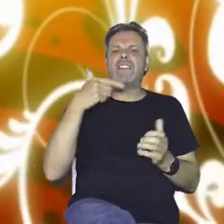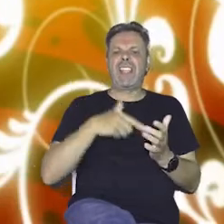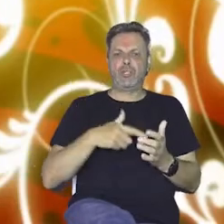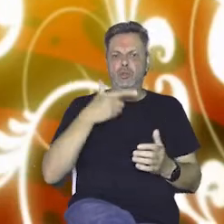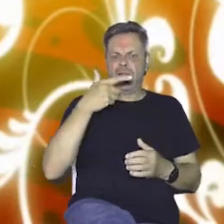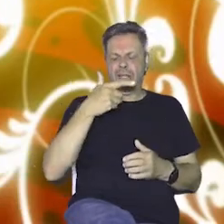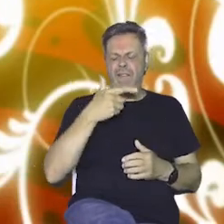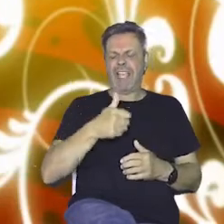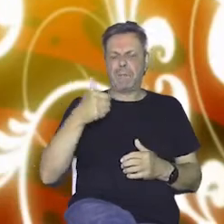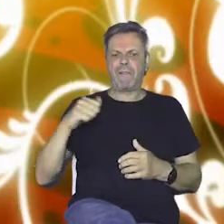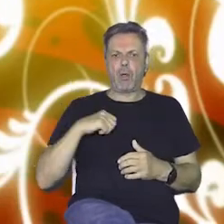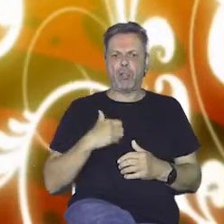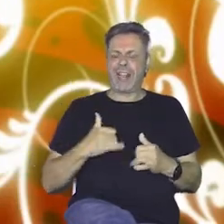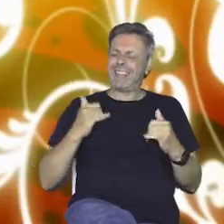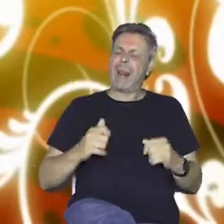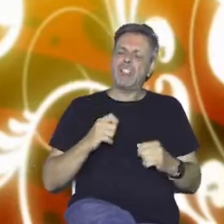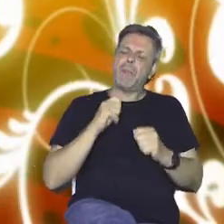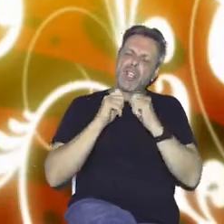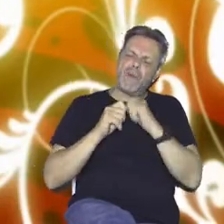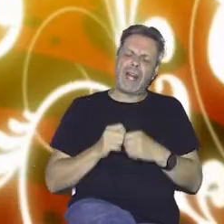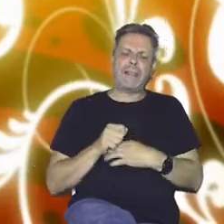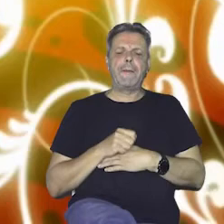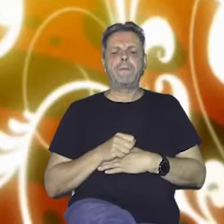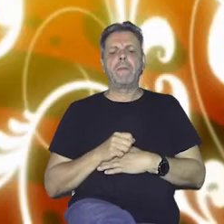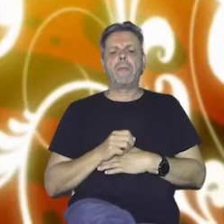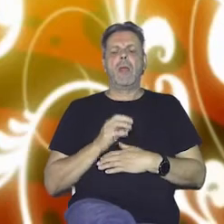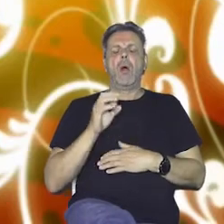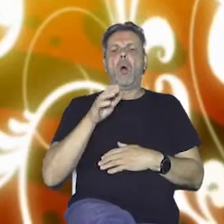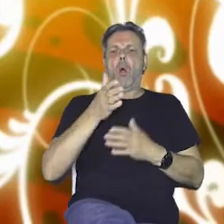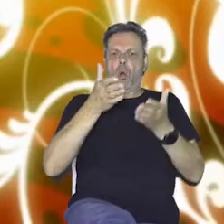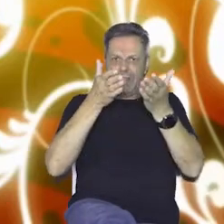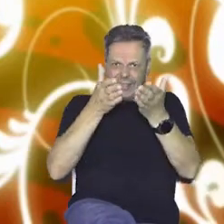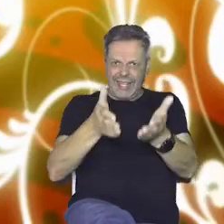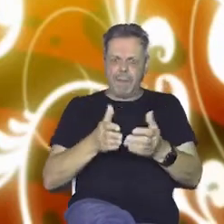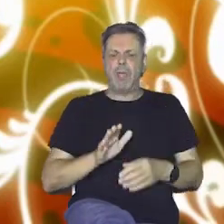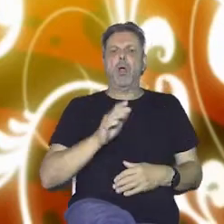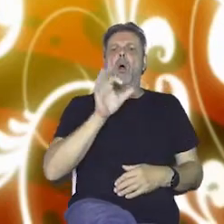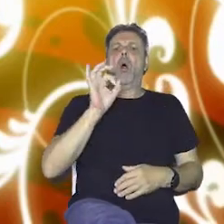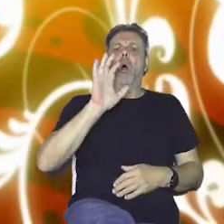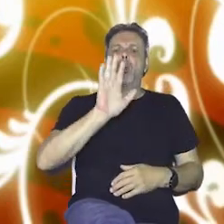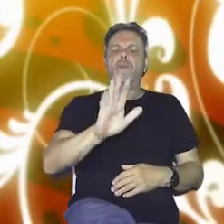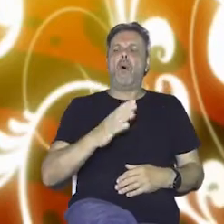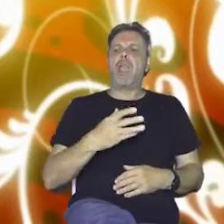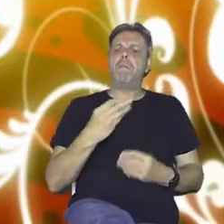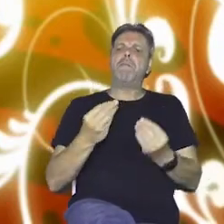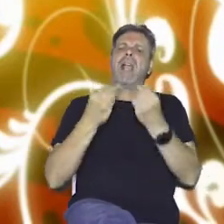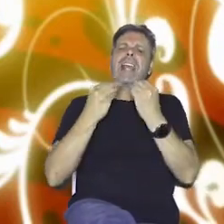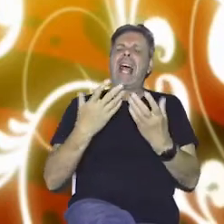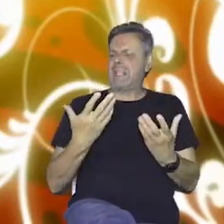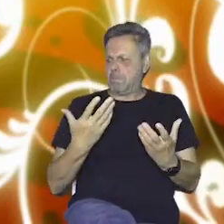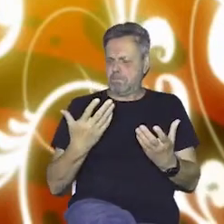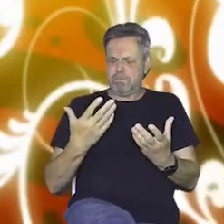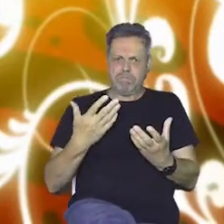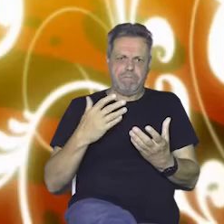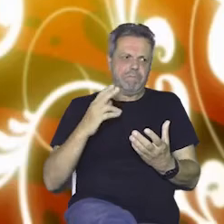14.1.2021. I danas ćemo govoriti o tebi, o tvojim krasnim pozivima, jer